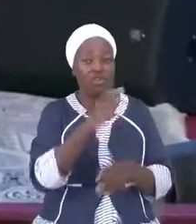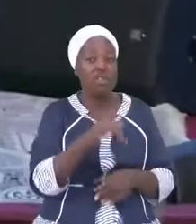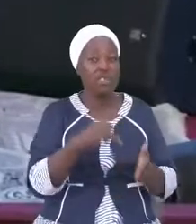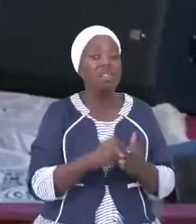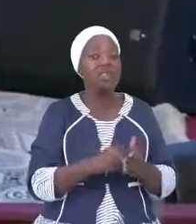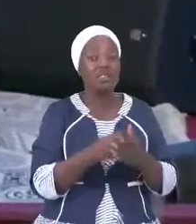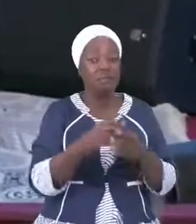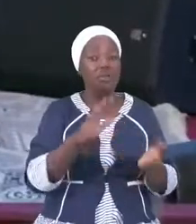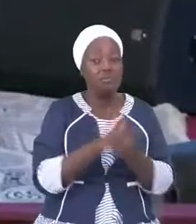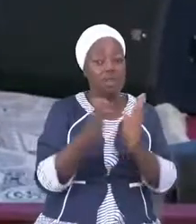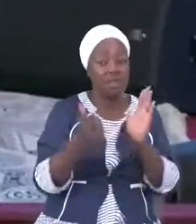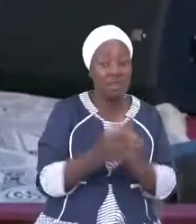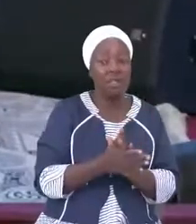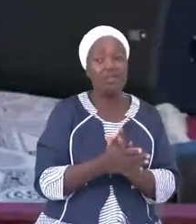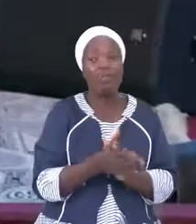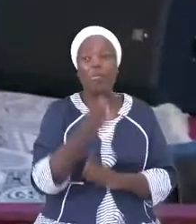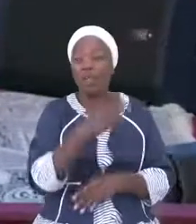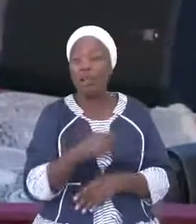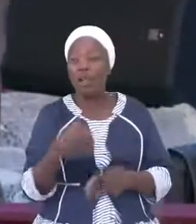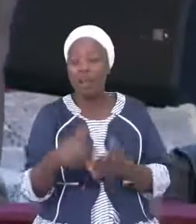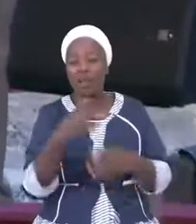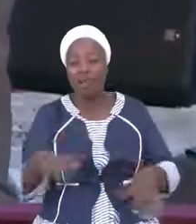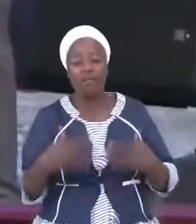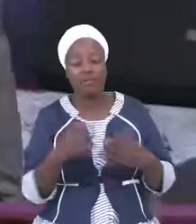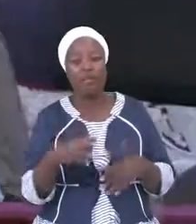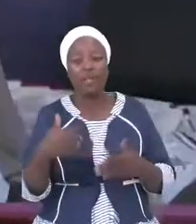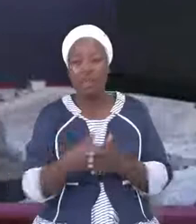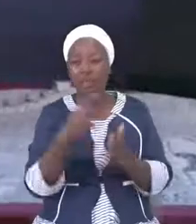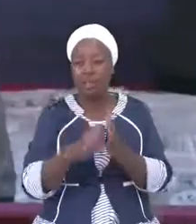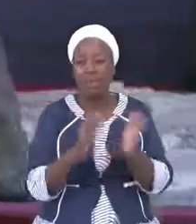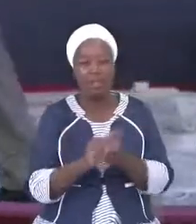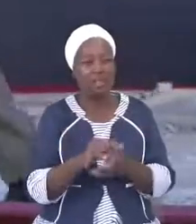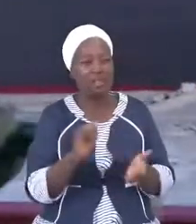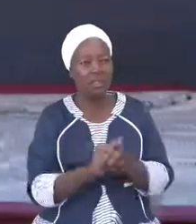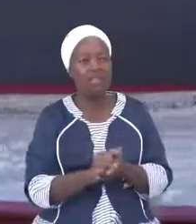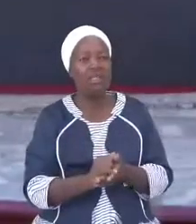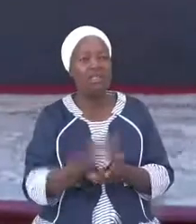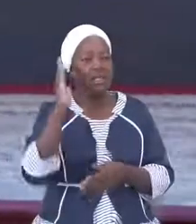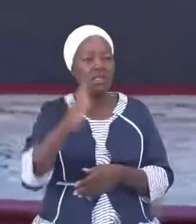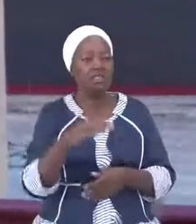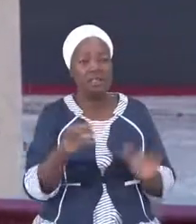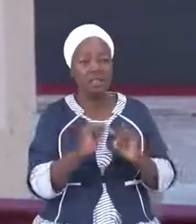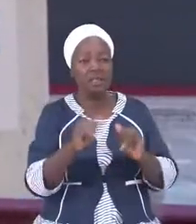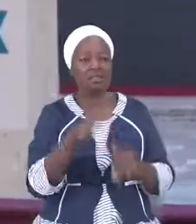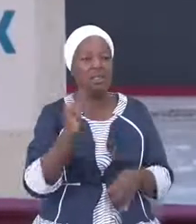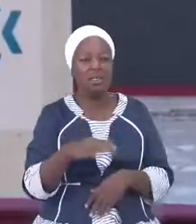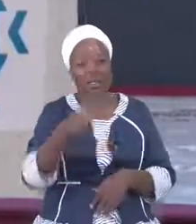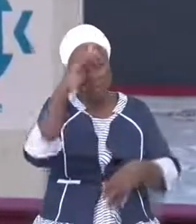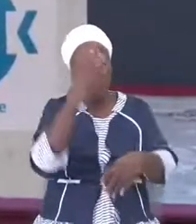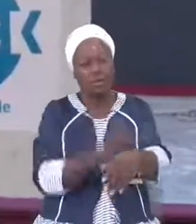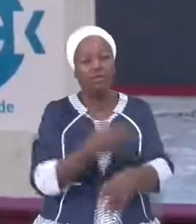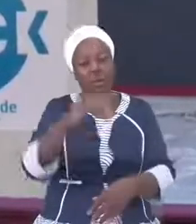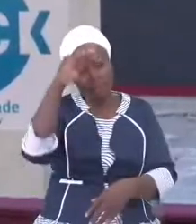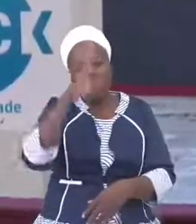Testament s'est réalisé sur la vie de Christ dans le Nouveau Testament. Ainsi, le Fils de l'homme